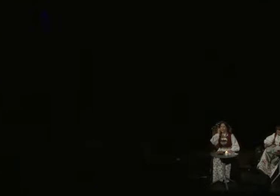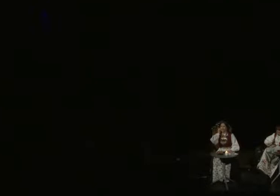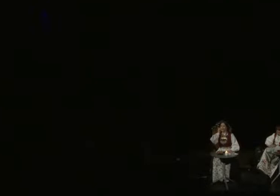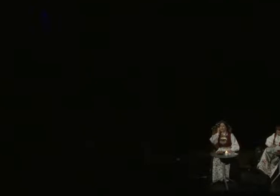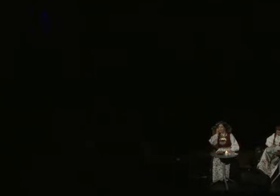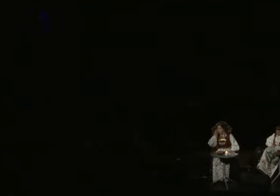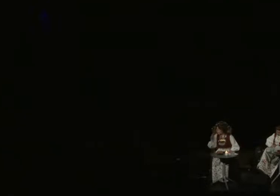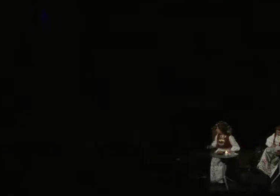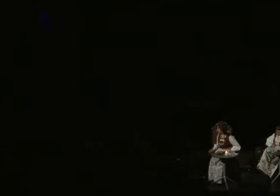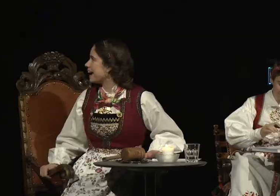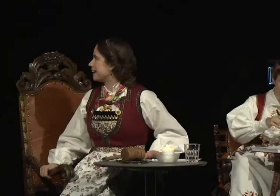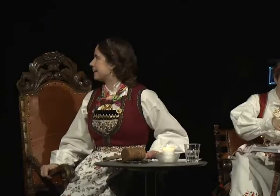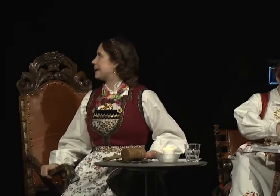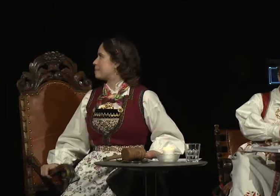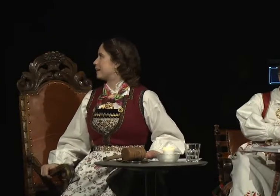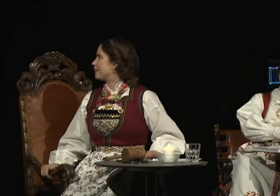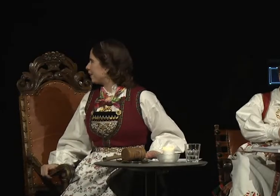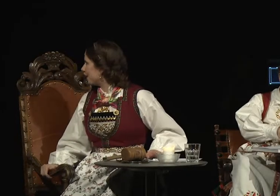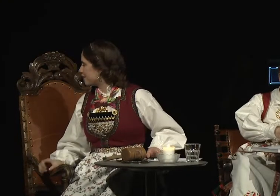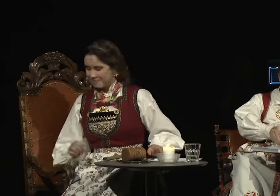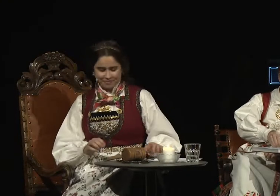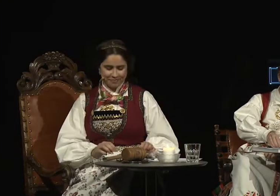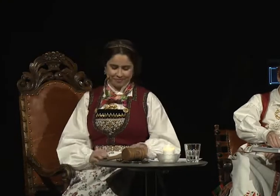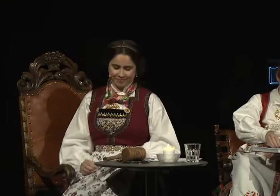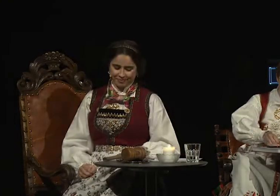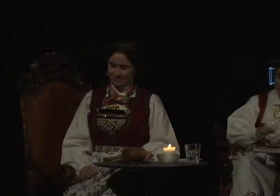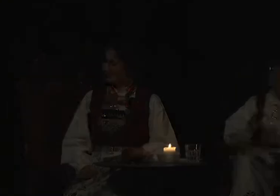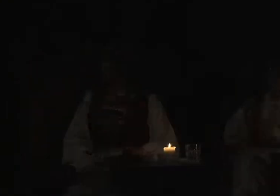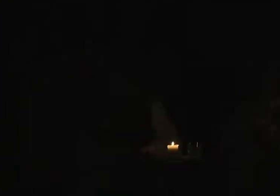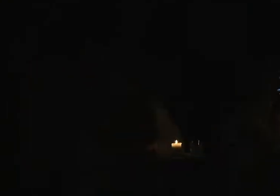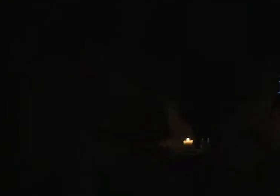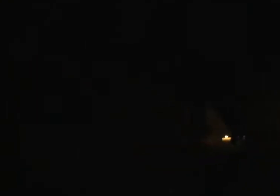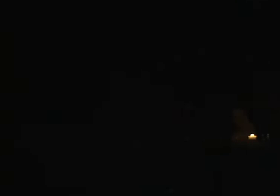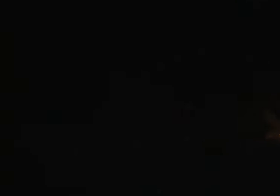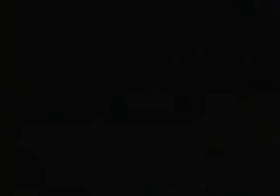lag, denne gangen ved Knauskoret. Jeg gleder meg til å høre.